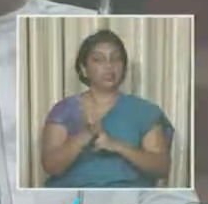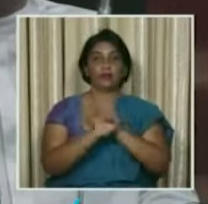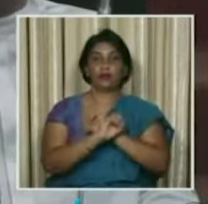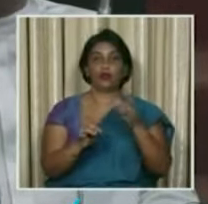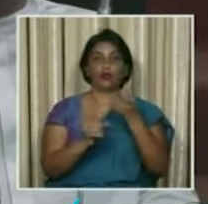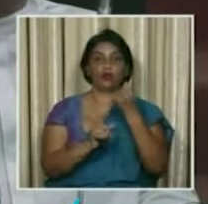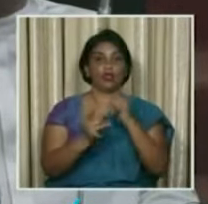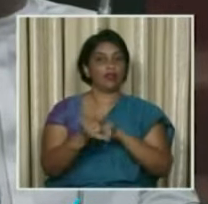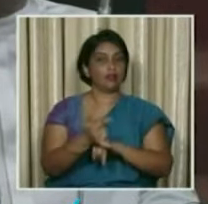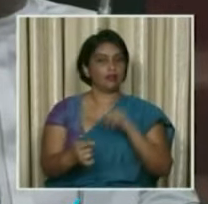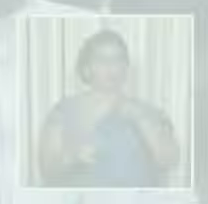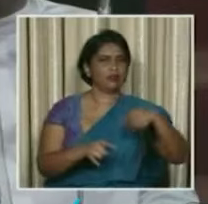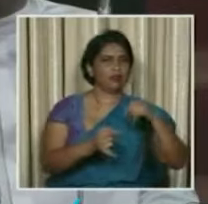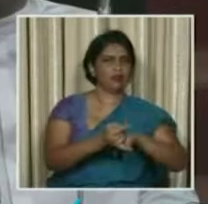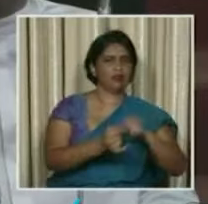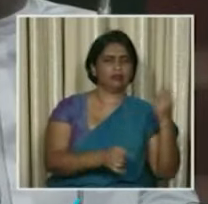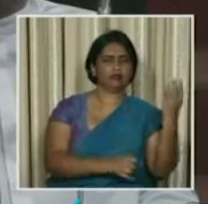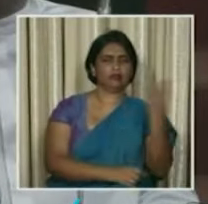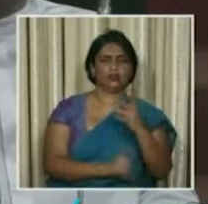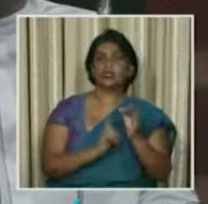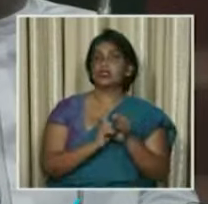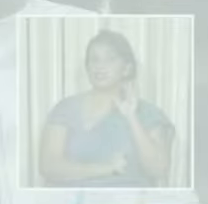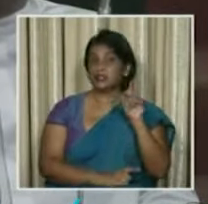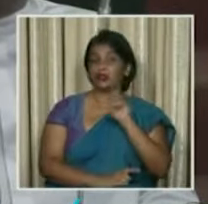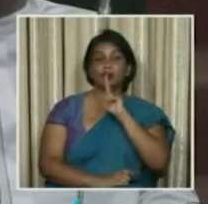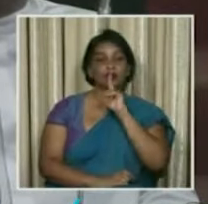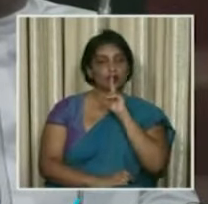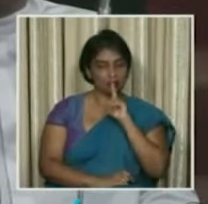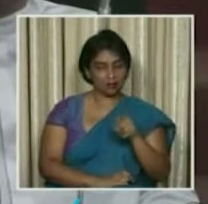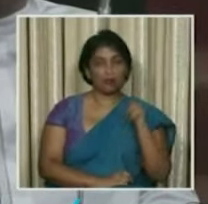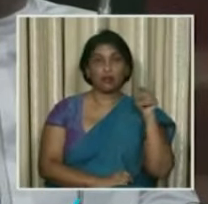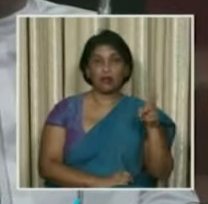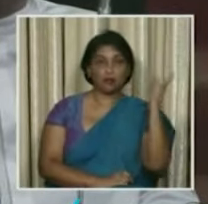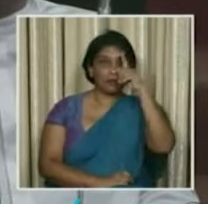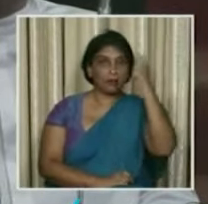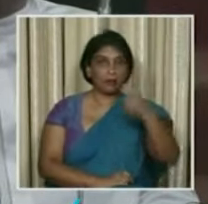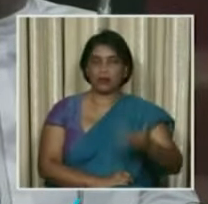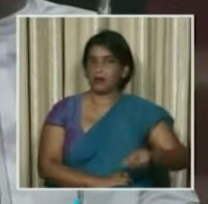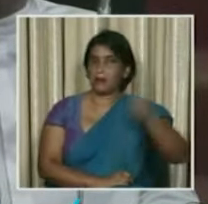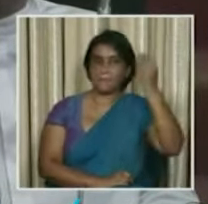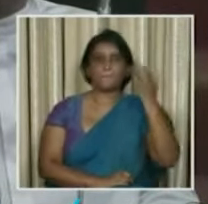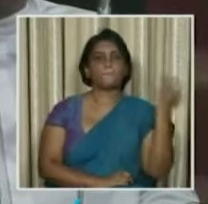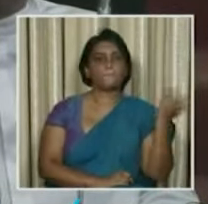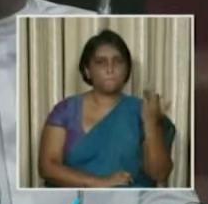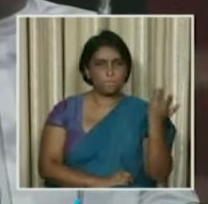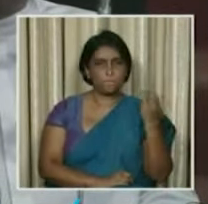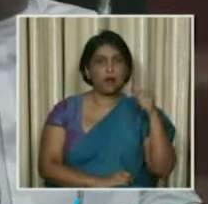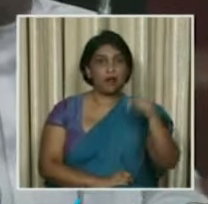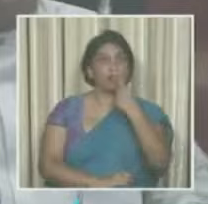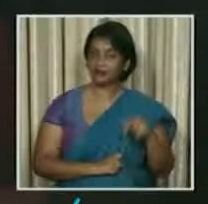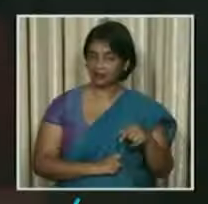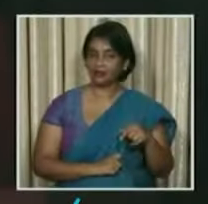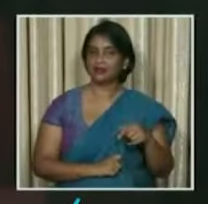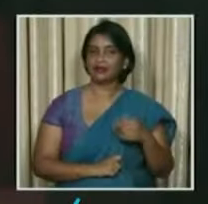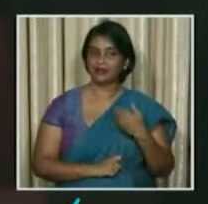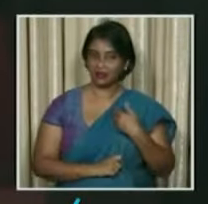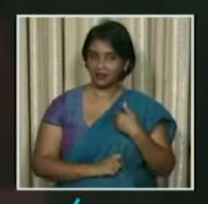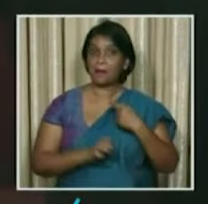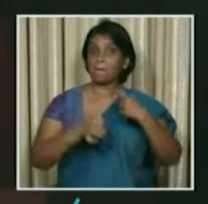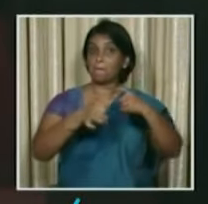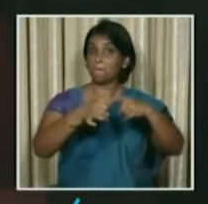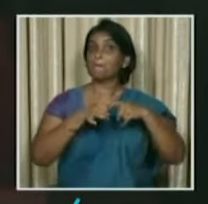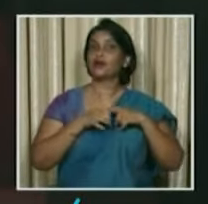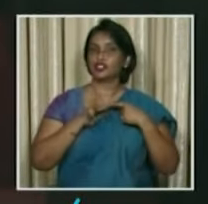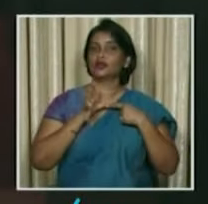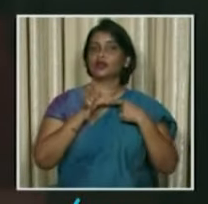ලේකම්බක්ගයි තව ලේකම්බල කීප දෙනෙක් එක ජනාධිපතිතුමා කිව්වා මේ පඩි ගෙවන්න බෑ කියලා. ඒකයි අද අහන්නේ අද කියලා. හරි ඉතින් ඒක අපෙන් ප්‍රශ්න අහනවා